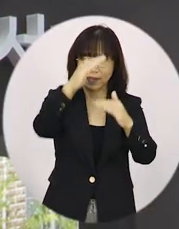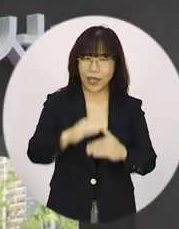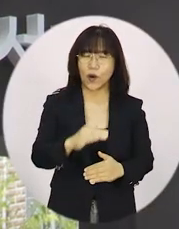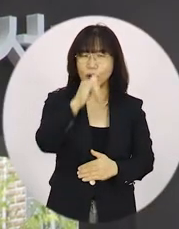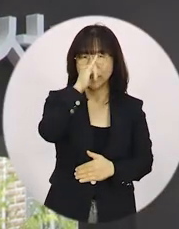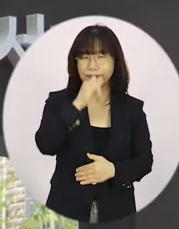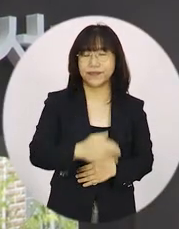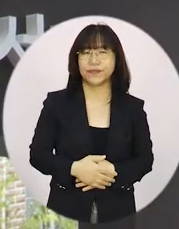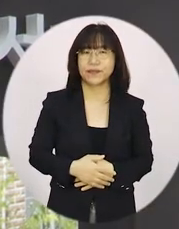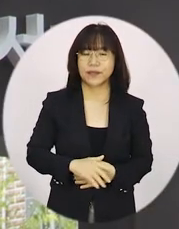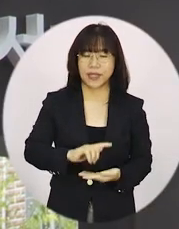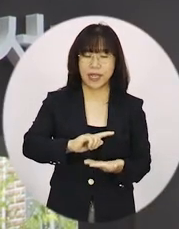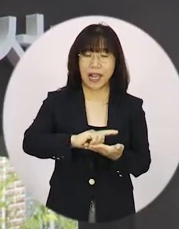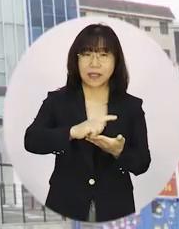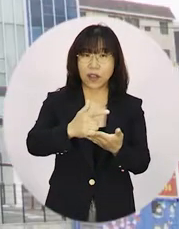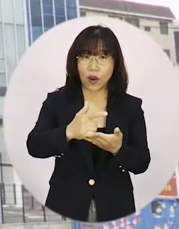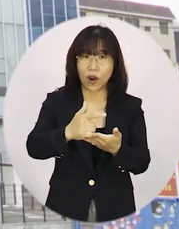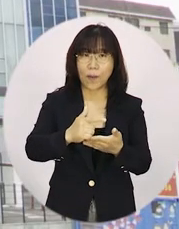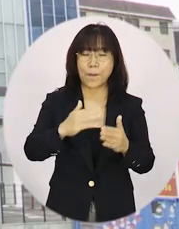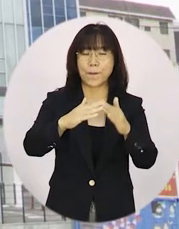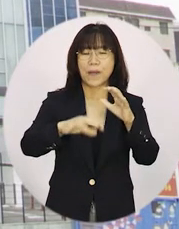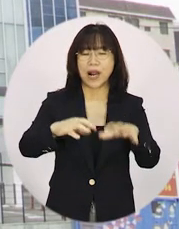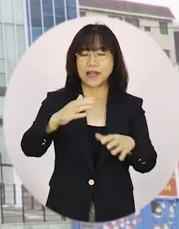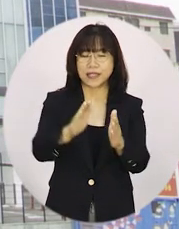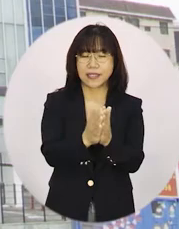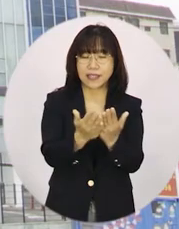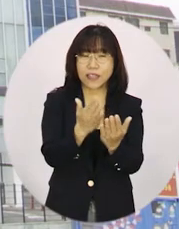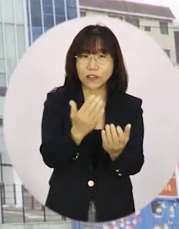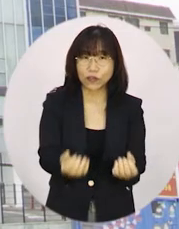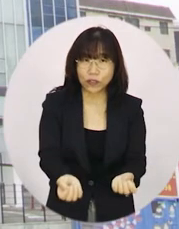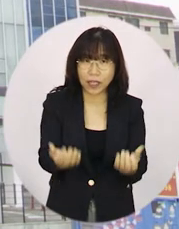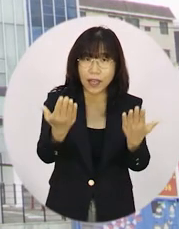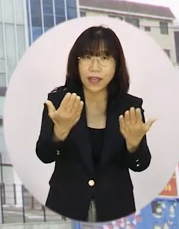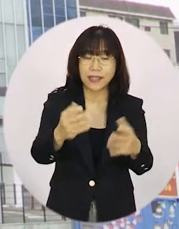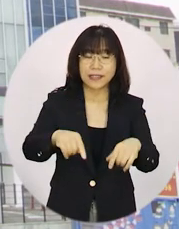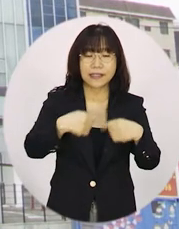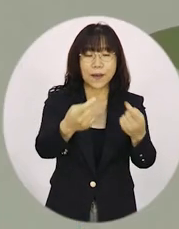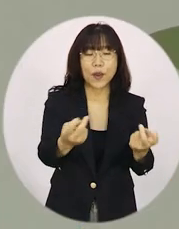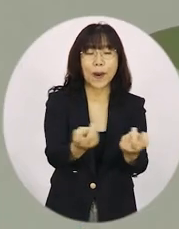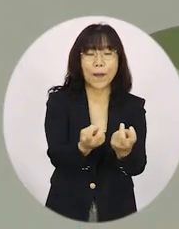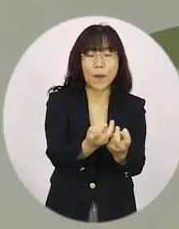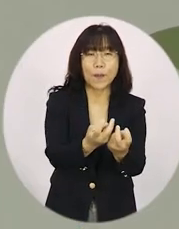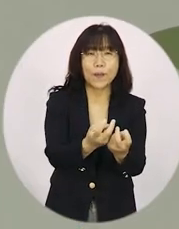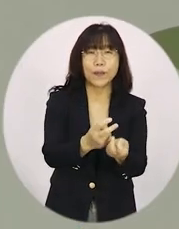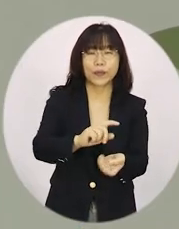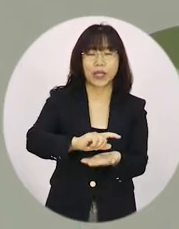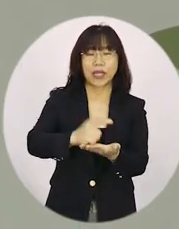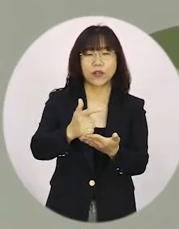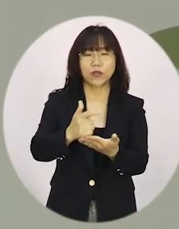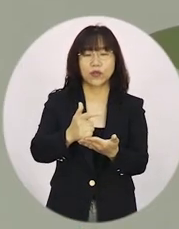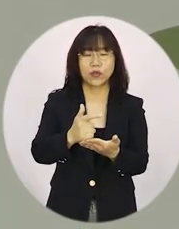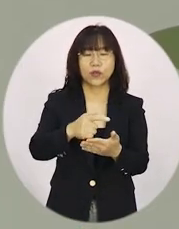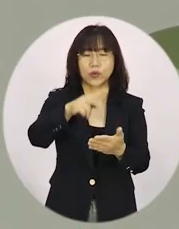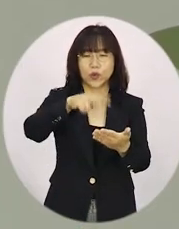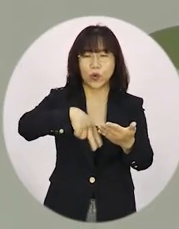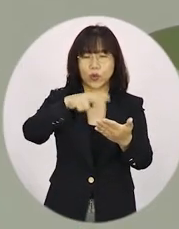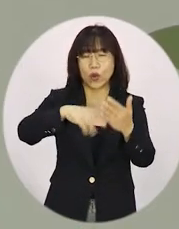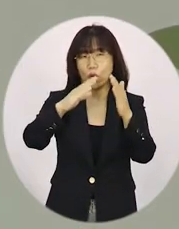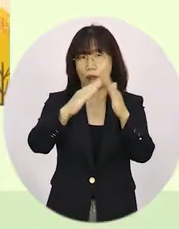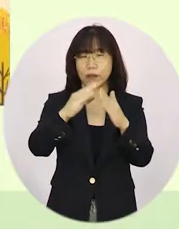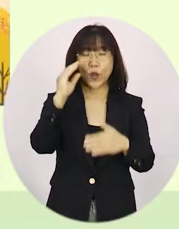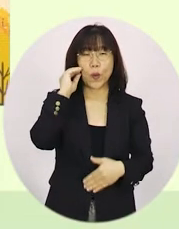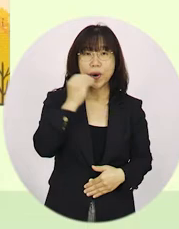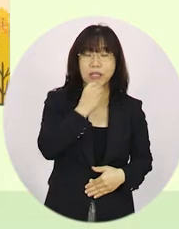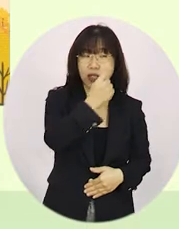수 있습니다. 이번 강서마을 책축제의 도서관별 세부 프로그램과 참여 방법은 강서구